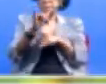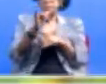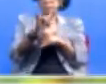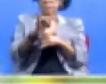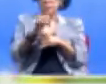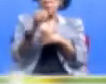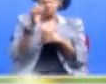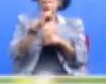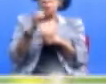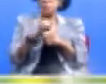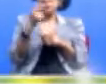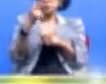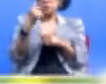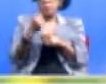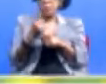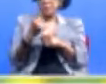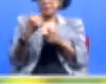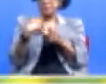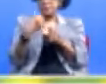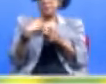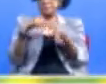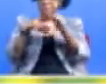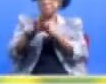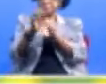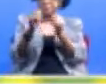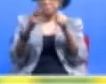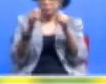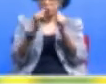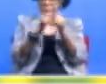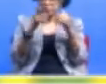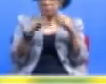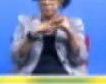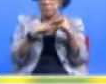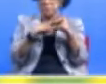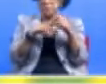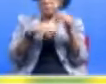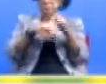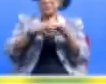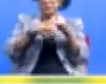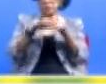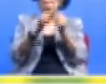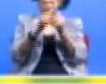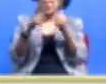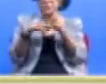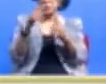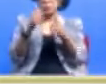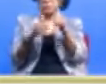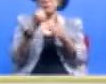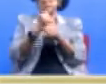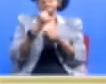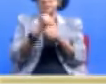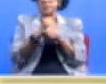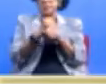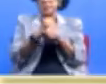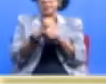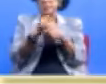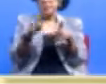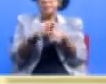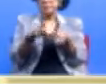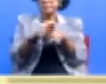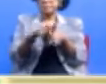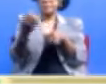22 alifunga mabao 17 katika mechi 16 alizoichezea Simba Akita kiatu Cha